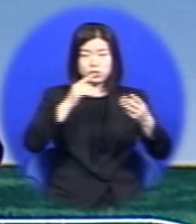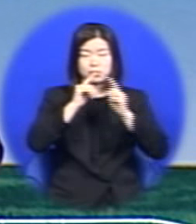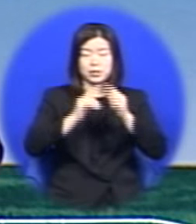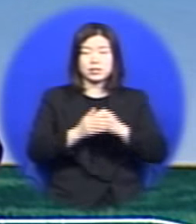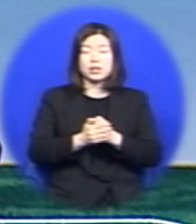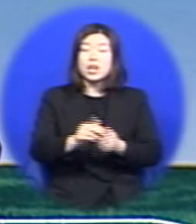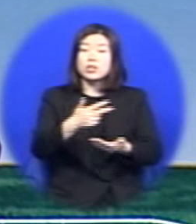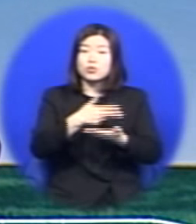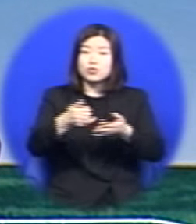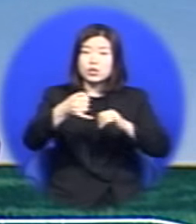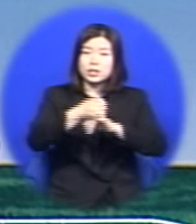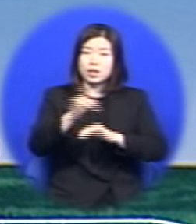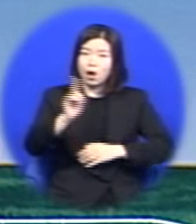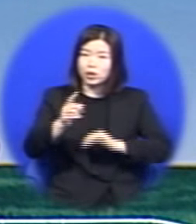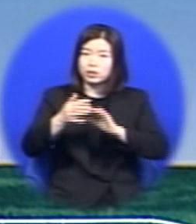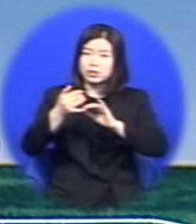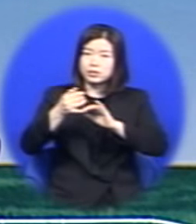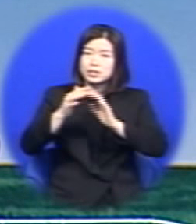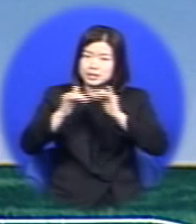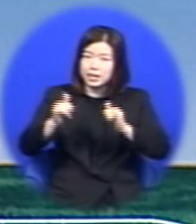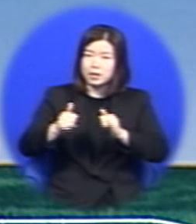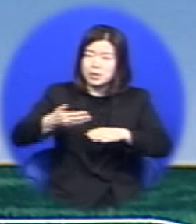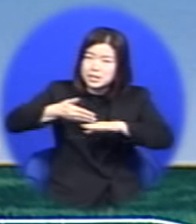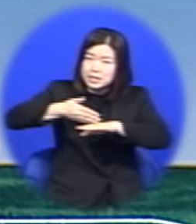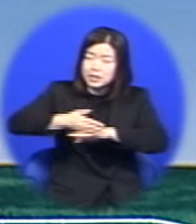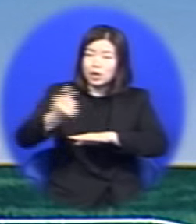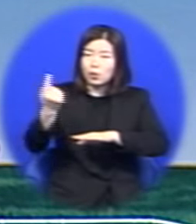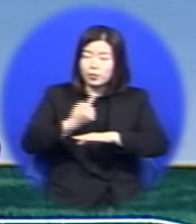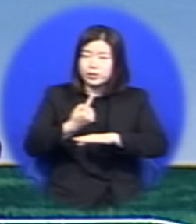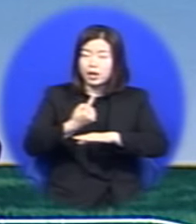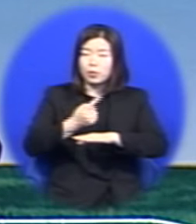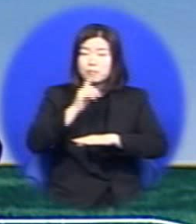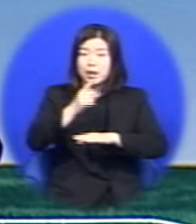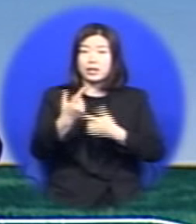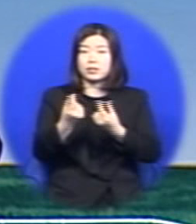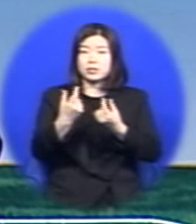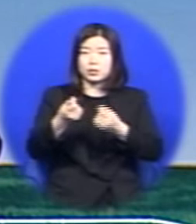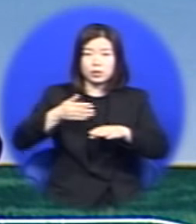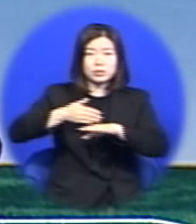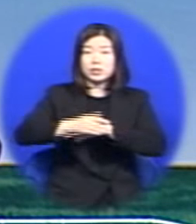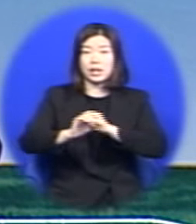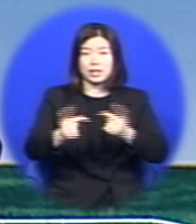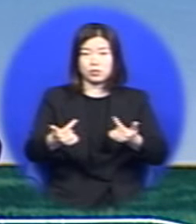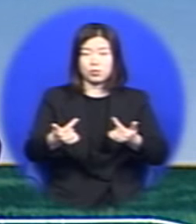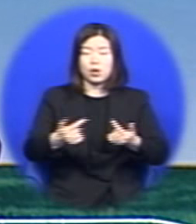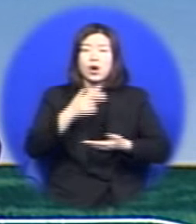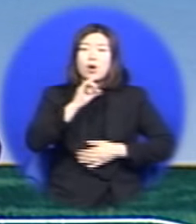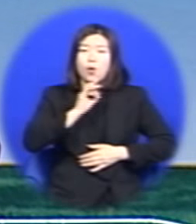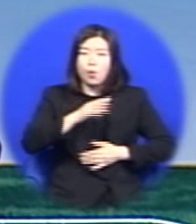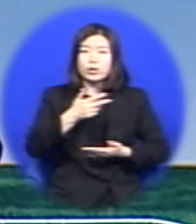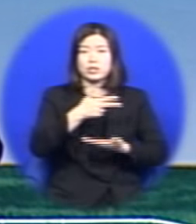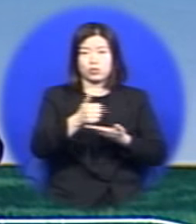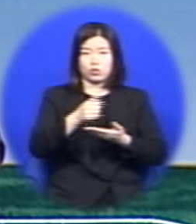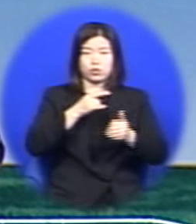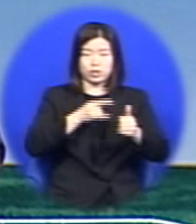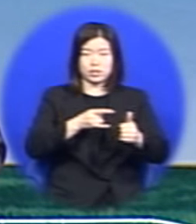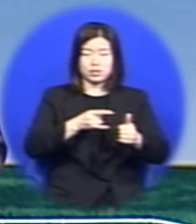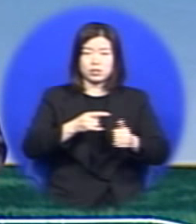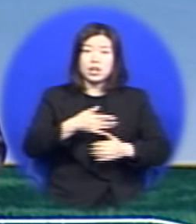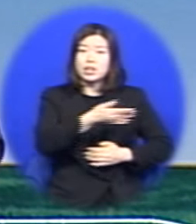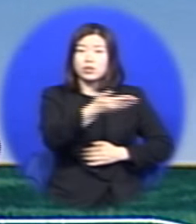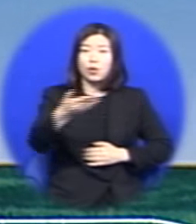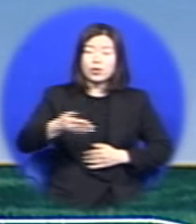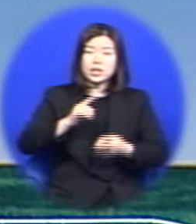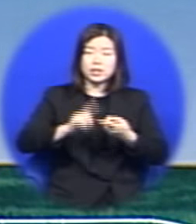주의 약속은 어떤 이들이 더디다고 생각하는 것 같이 더딘 것이 아니라 오직 주께서는 너희를 대하여 오래